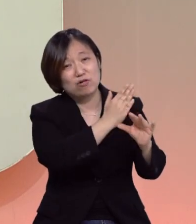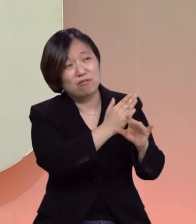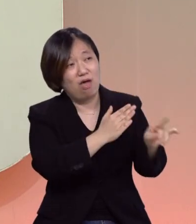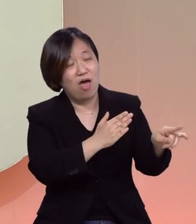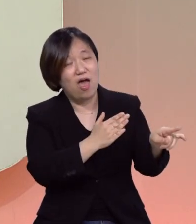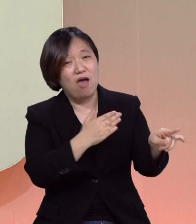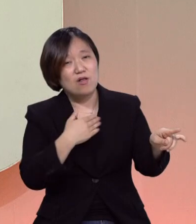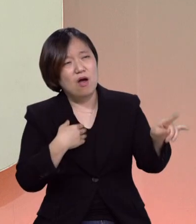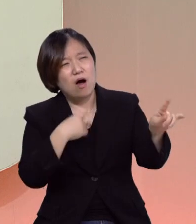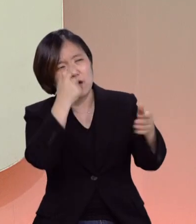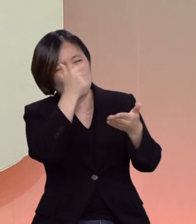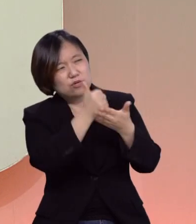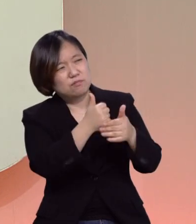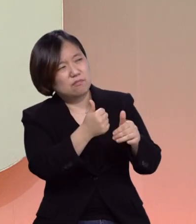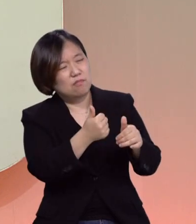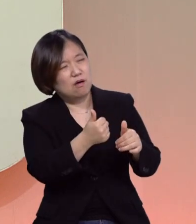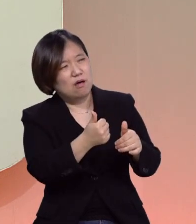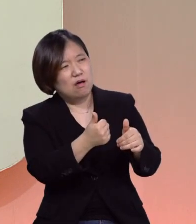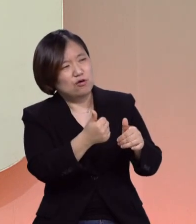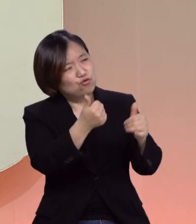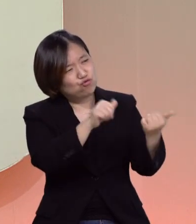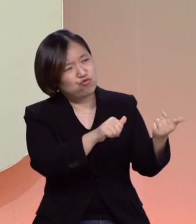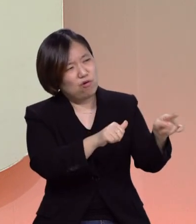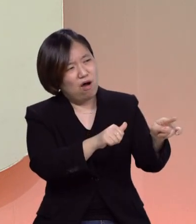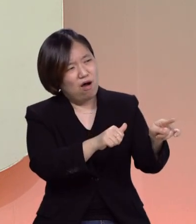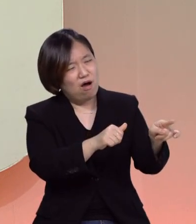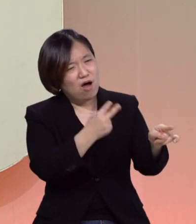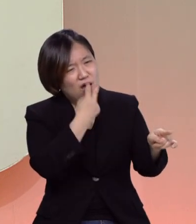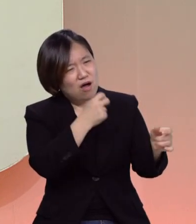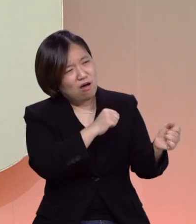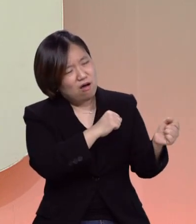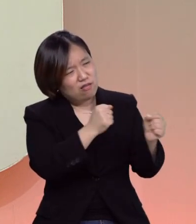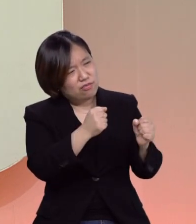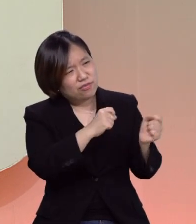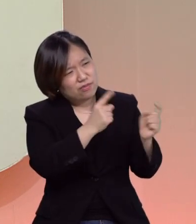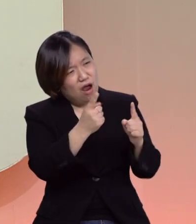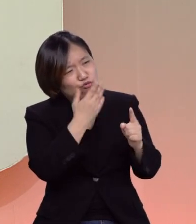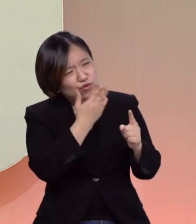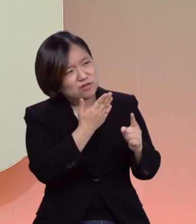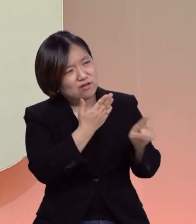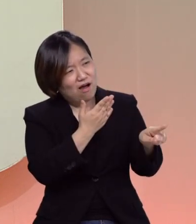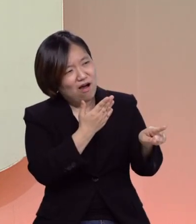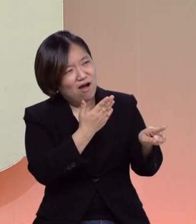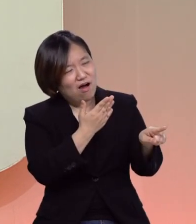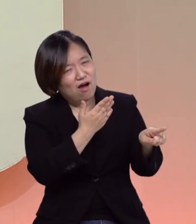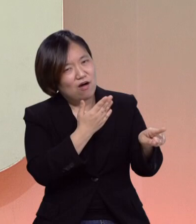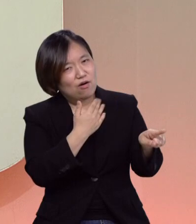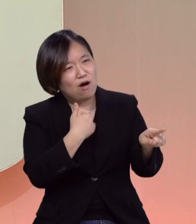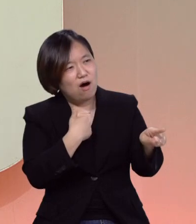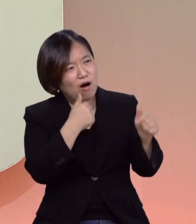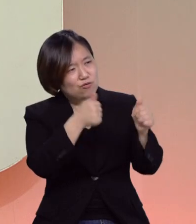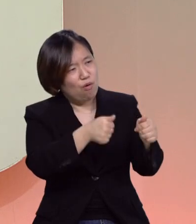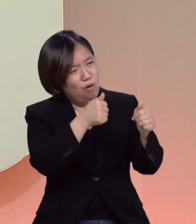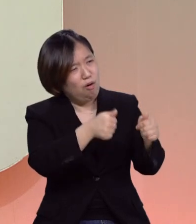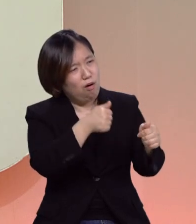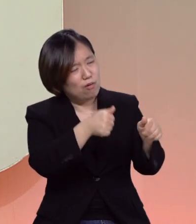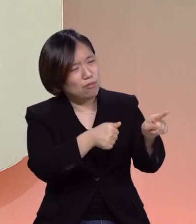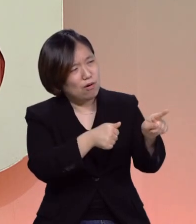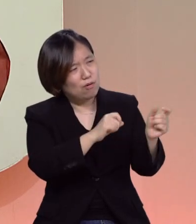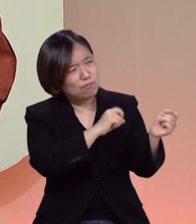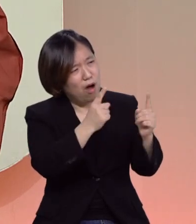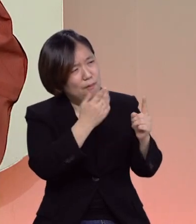과연 살려나 죽으려나 저러다가 죽어서 내일은 못 나오는 거 아닌가 절에 가지고 정말 살 수 있는